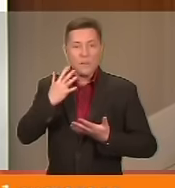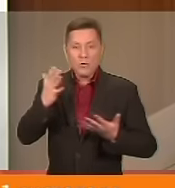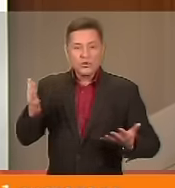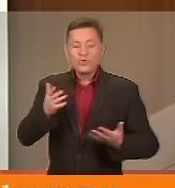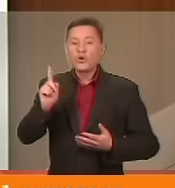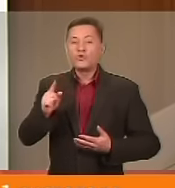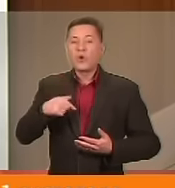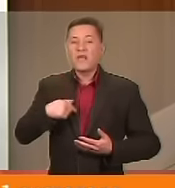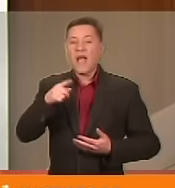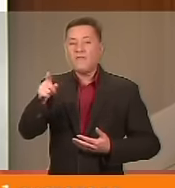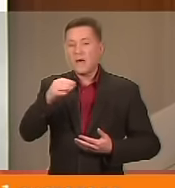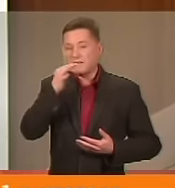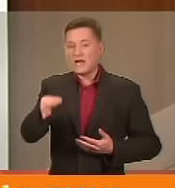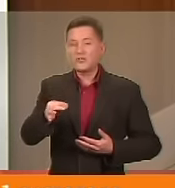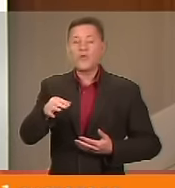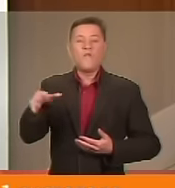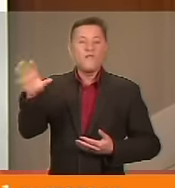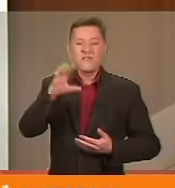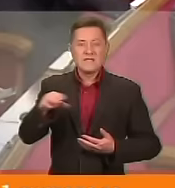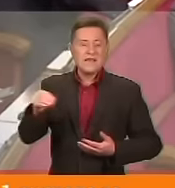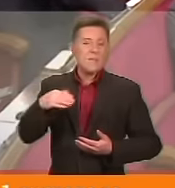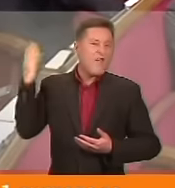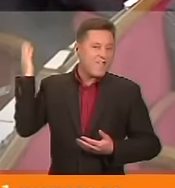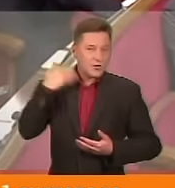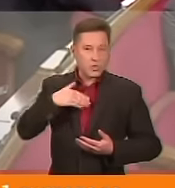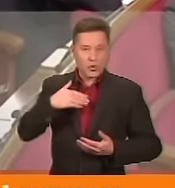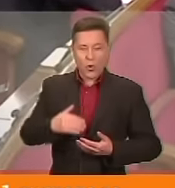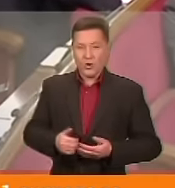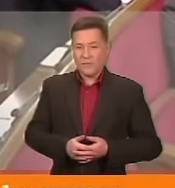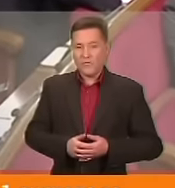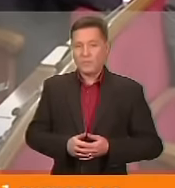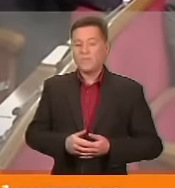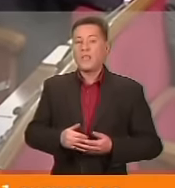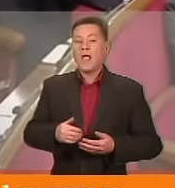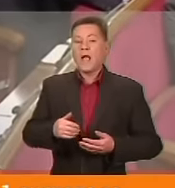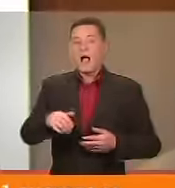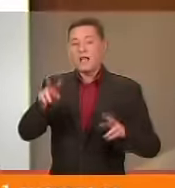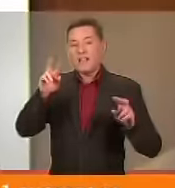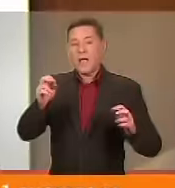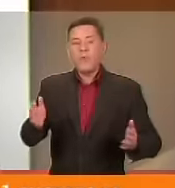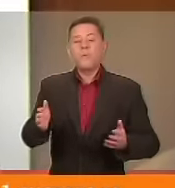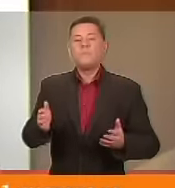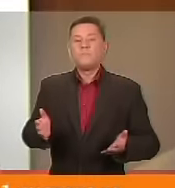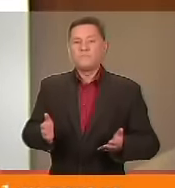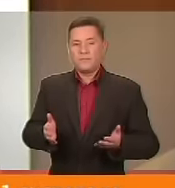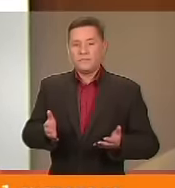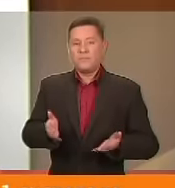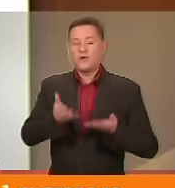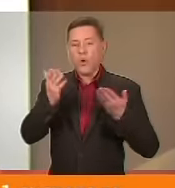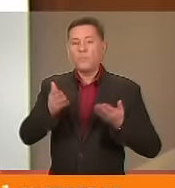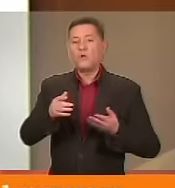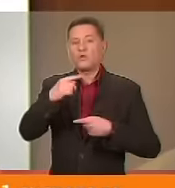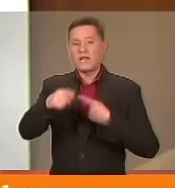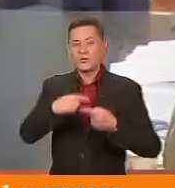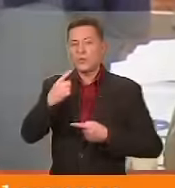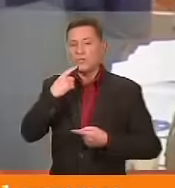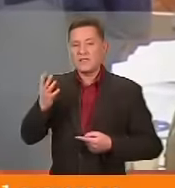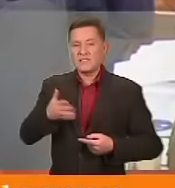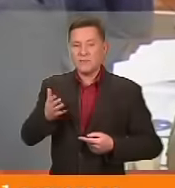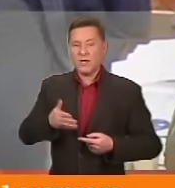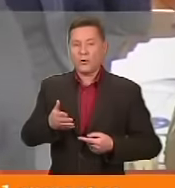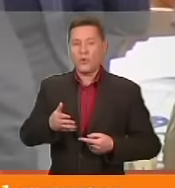скажу, вам теж всім відтнуть голову. Тему підхоплюють і наступні спікери. Із трибуни в залу летять звинувачення в